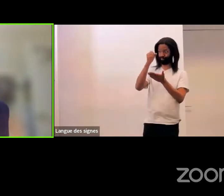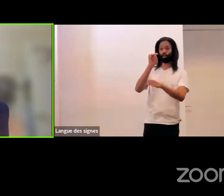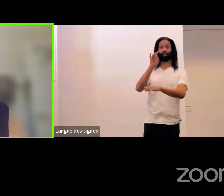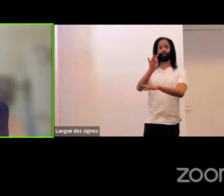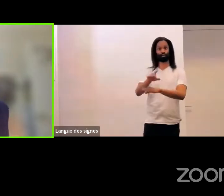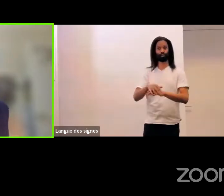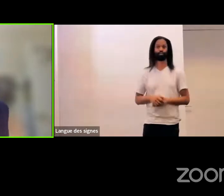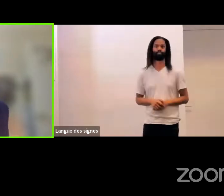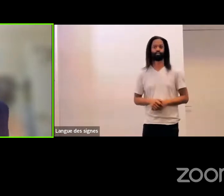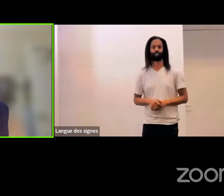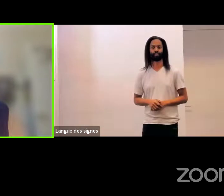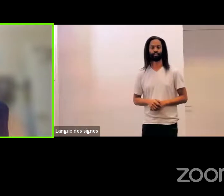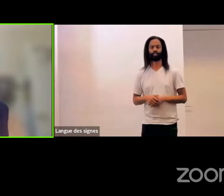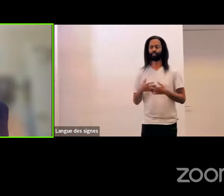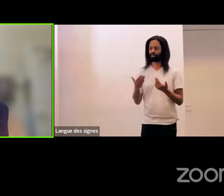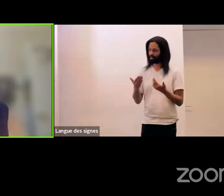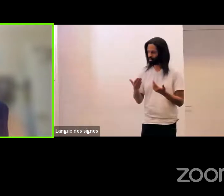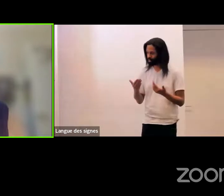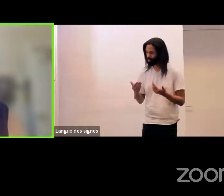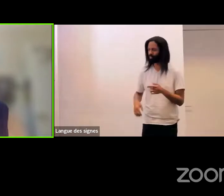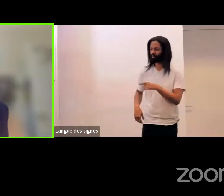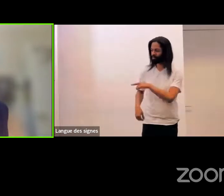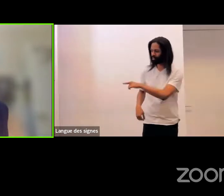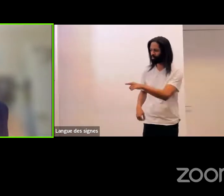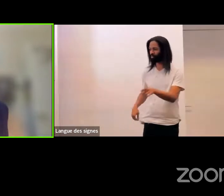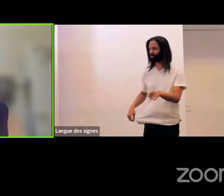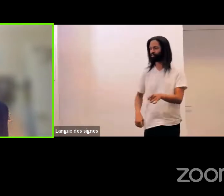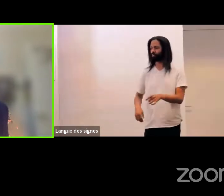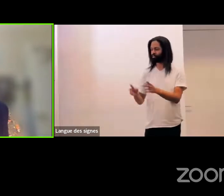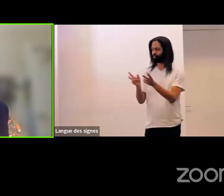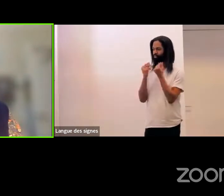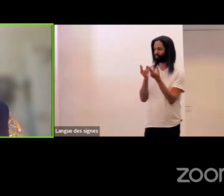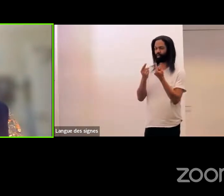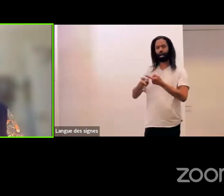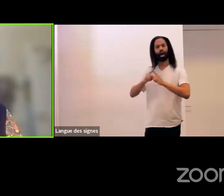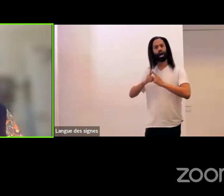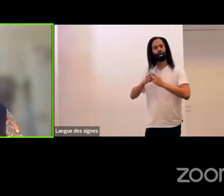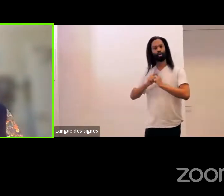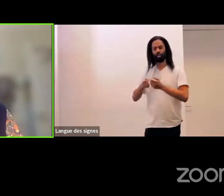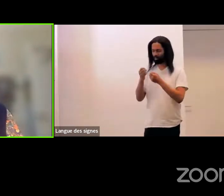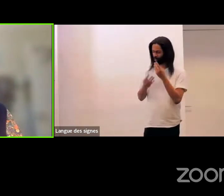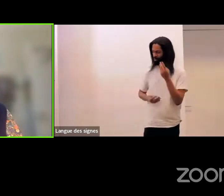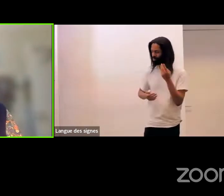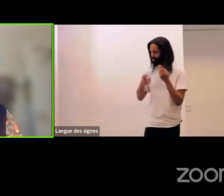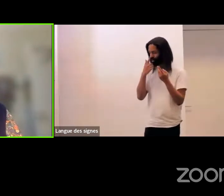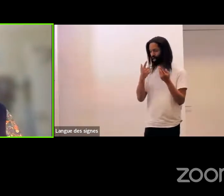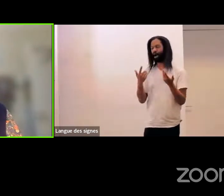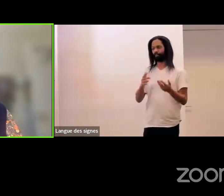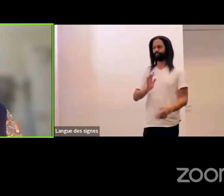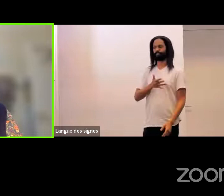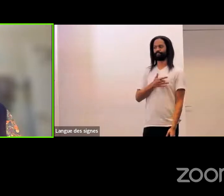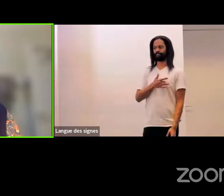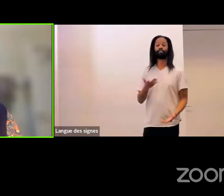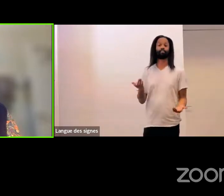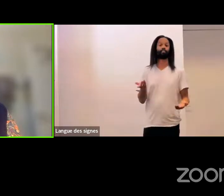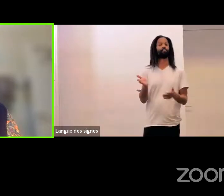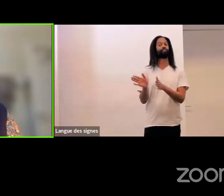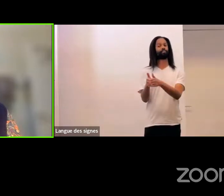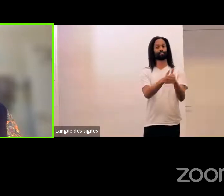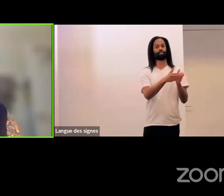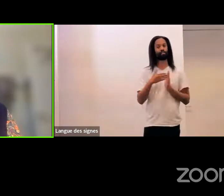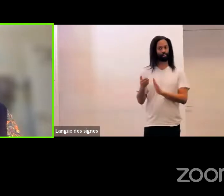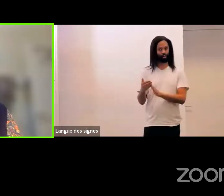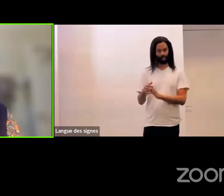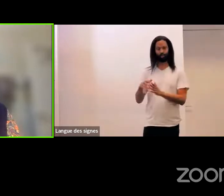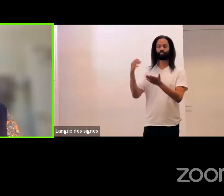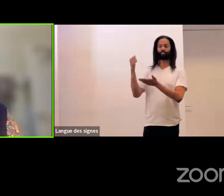Sensible aux arguments exposés par les petits-enfants de la défunte, il vous est demandé de refuser le legs de Madame